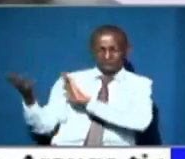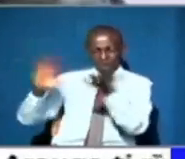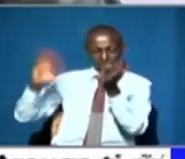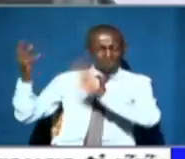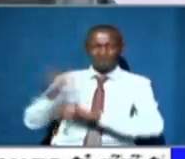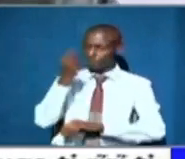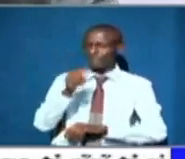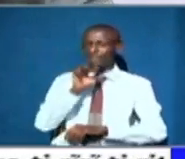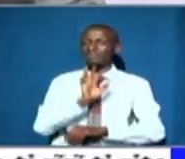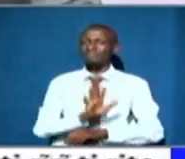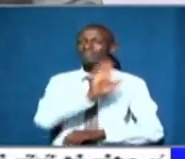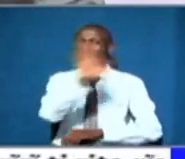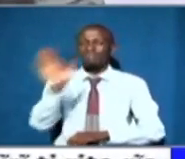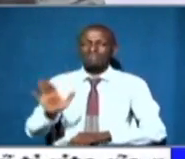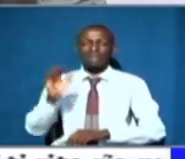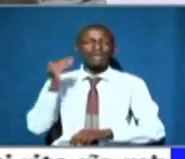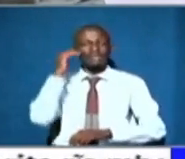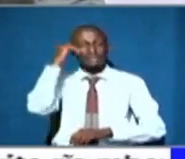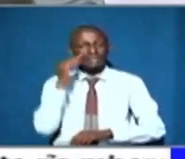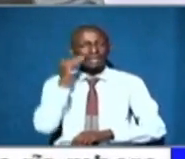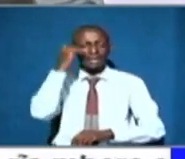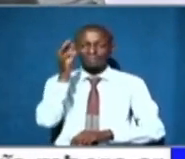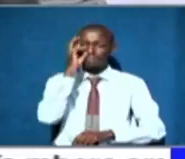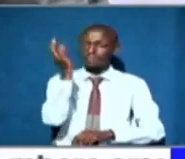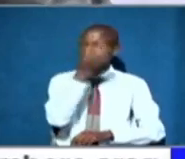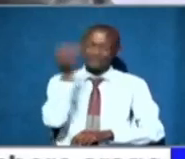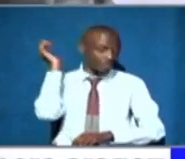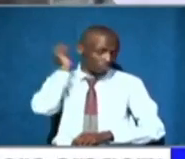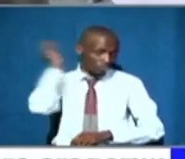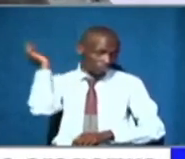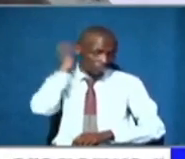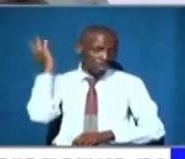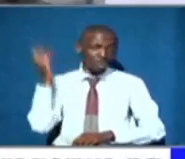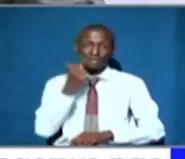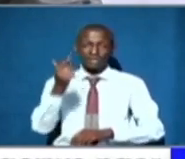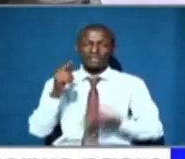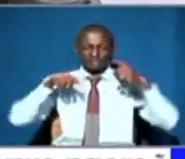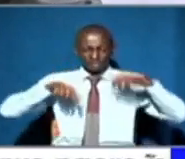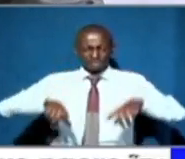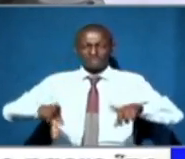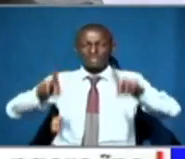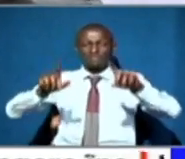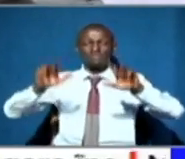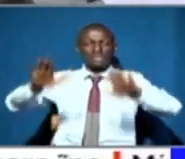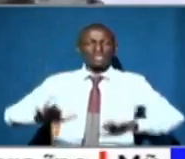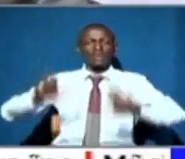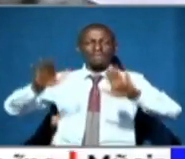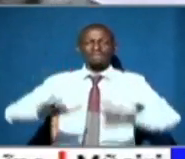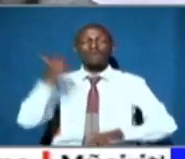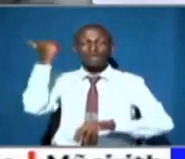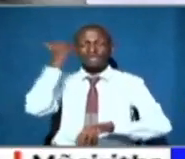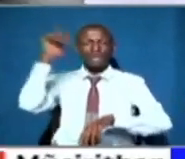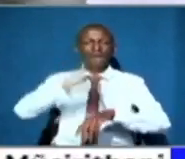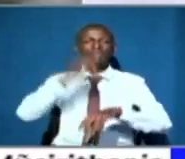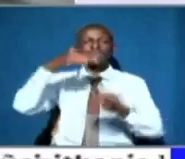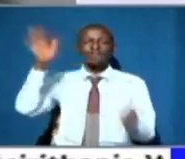kuhanona Nwaigua kwe si aya Nidaigua nyere Nidaigua muranga Na onemaji ya kwe ruo mwimenyerere ai muno tondu naguo muri muno wanjitie